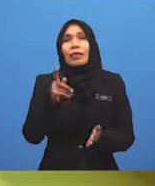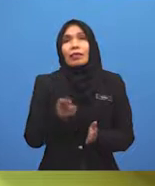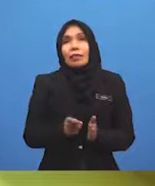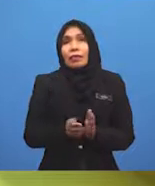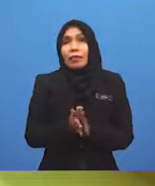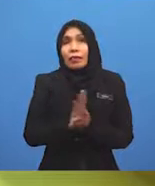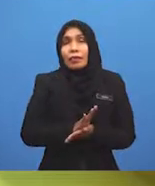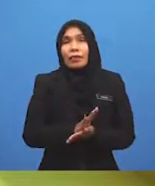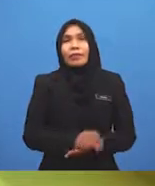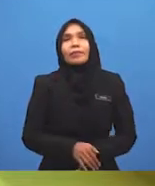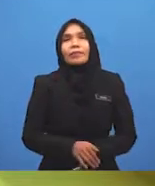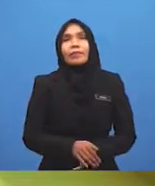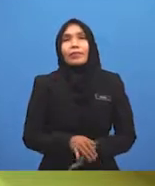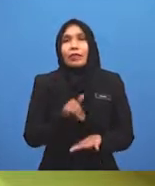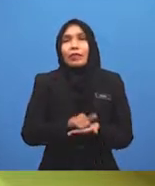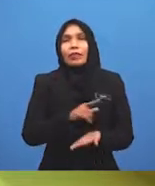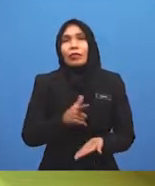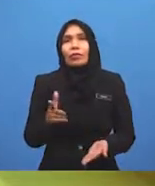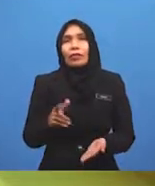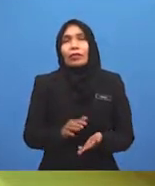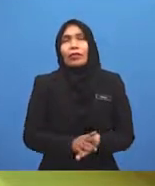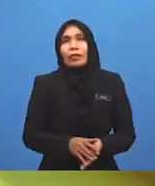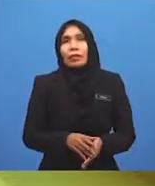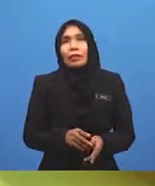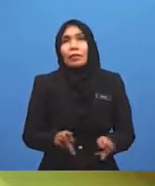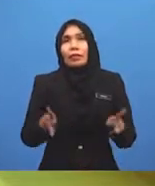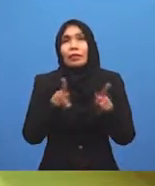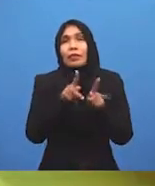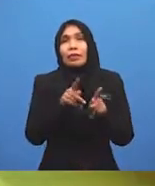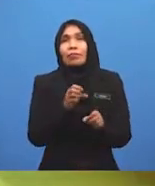Itulah pentingnya menyayangi jiran-jiran kita.